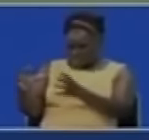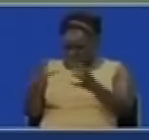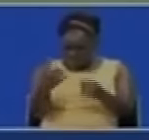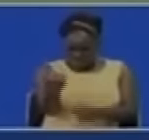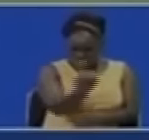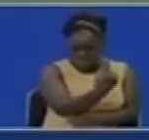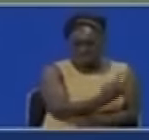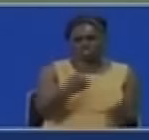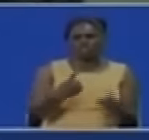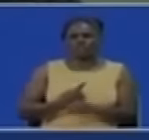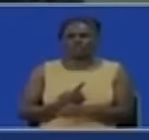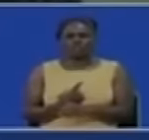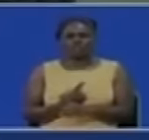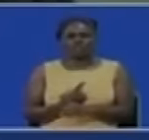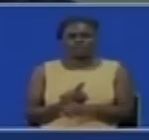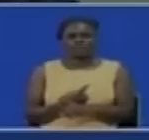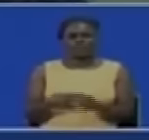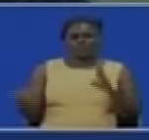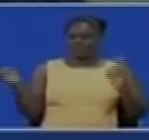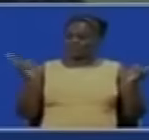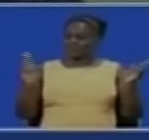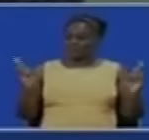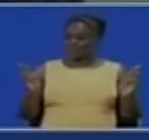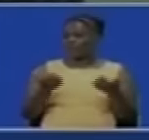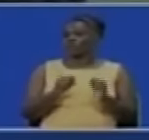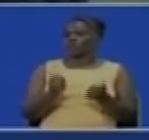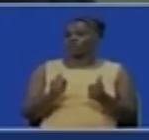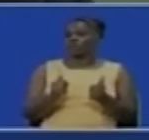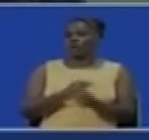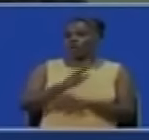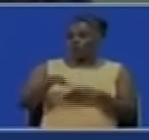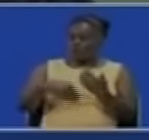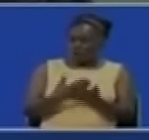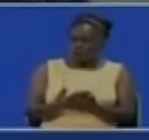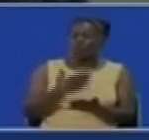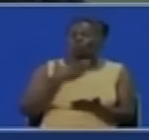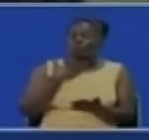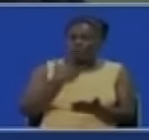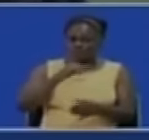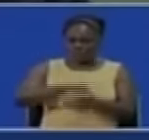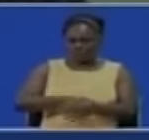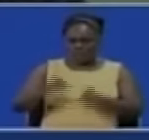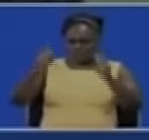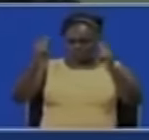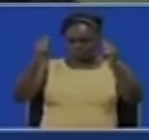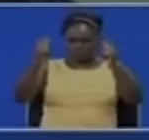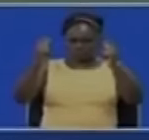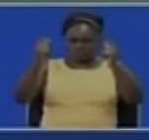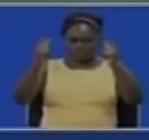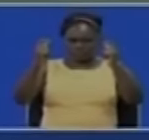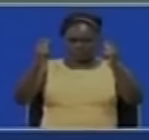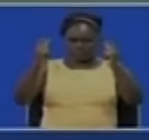each and every team. So we're ready for the tournament. Amidst all odds, we want to take the top spot for this